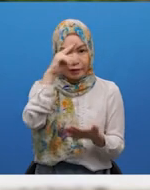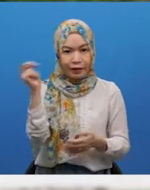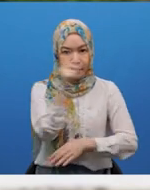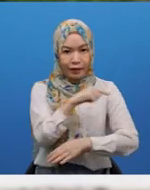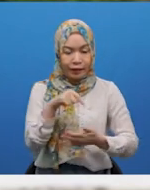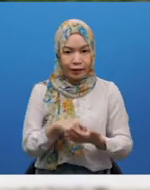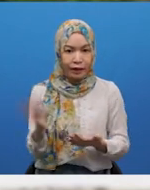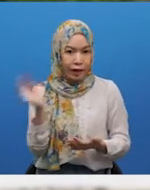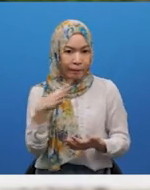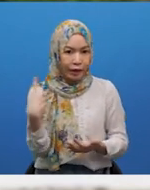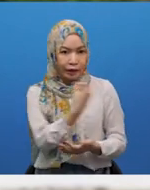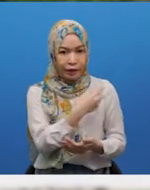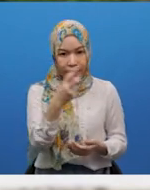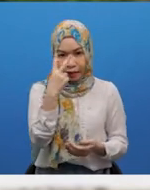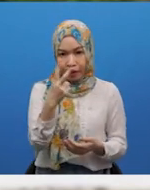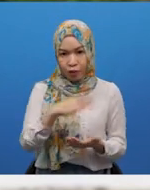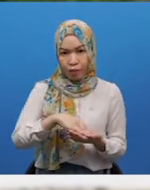yang terkandung di dalamnya.